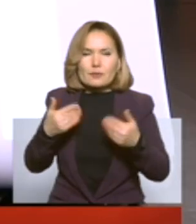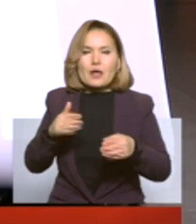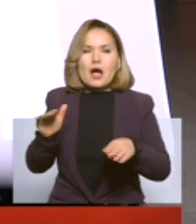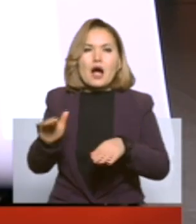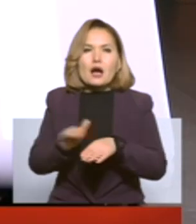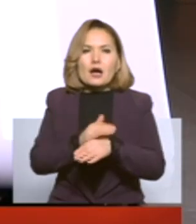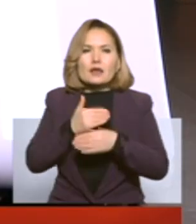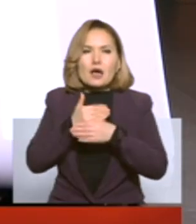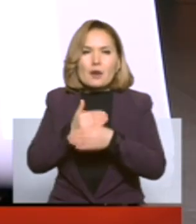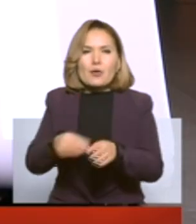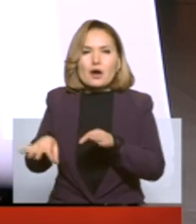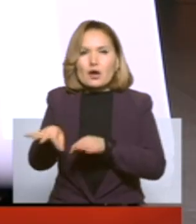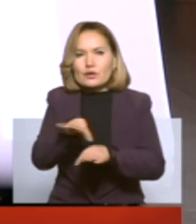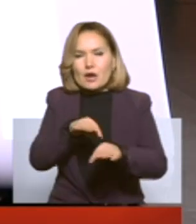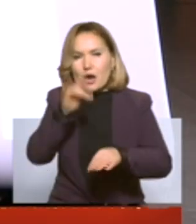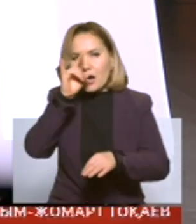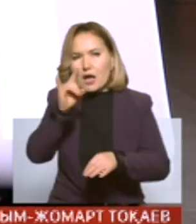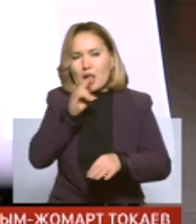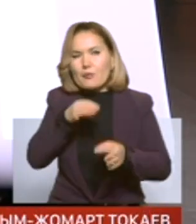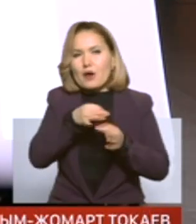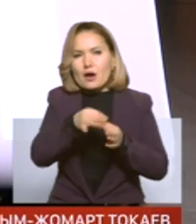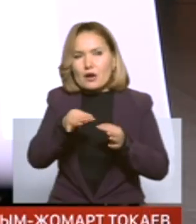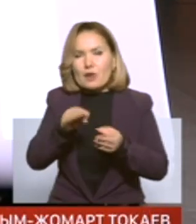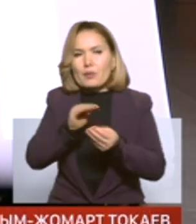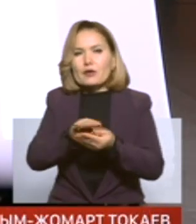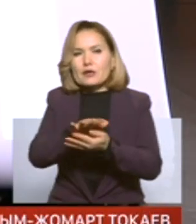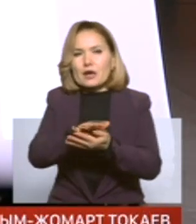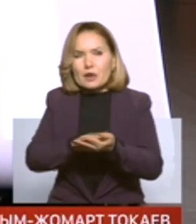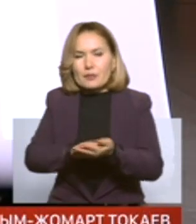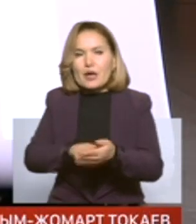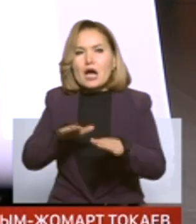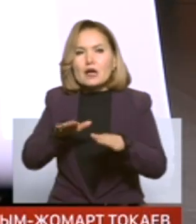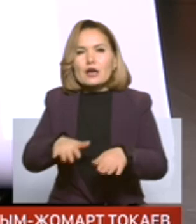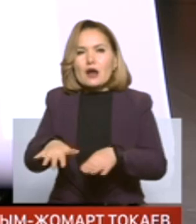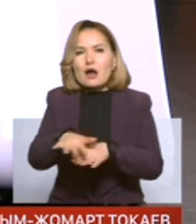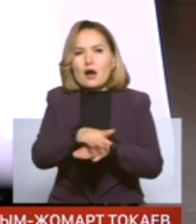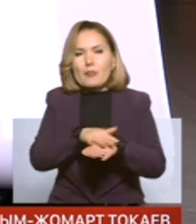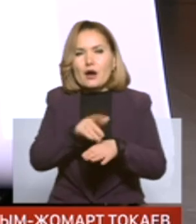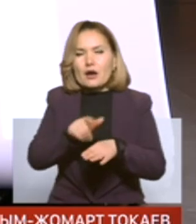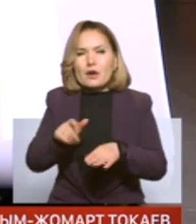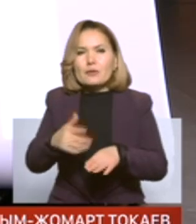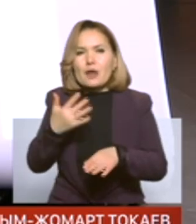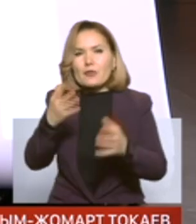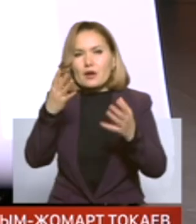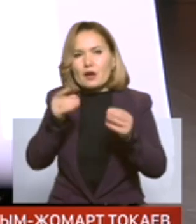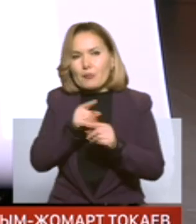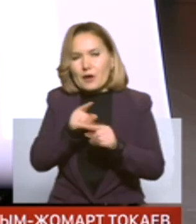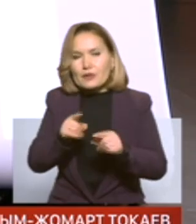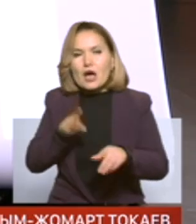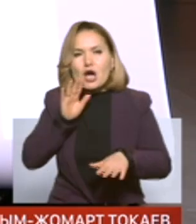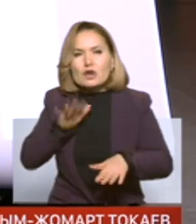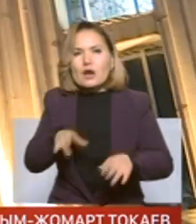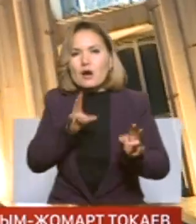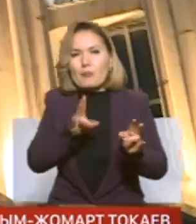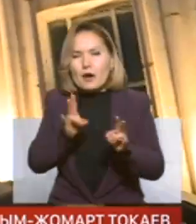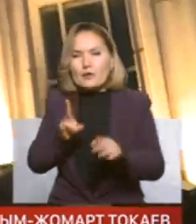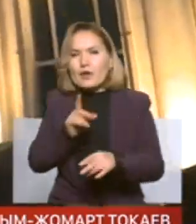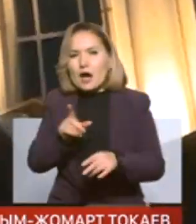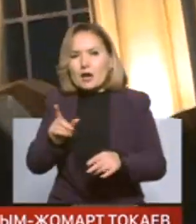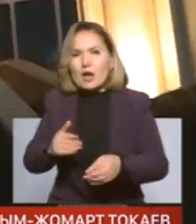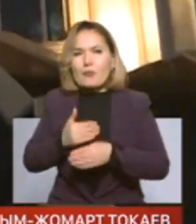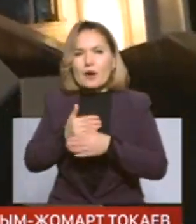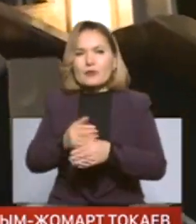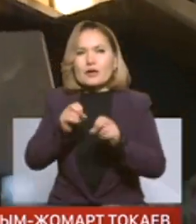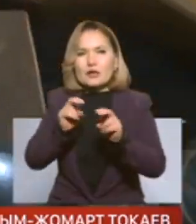Қайырымдылық керуені жобасы ел бойынша әлі жалғасып жатыр. Жергілікті тұрғындар 5 күннен бері тасқыннан зардап шеккен ағайынды